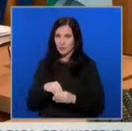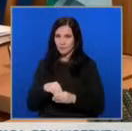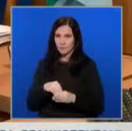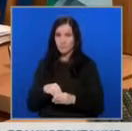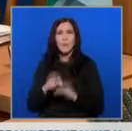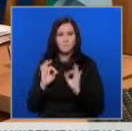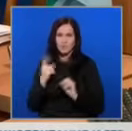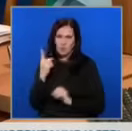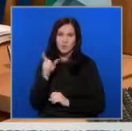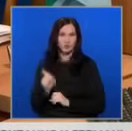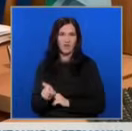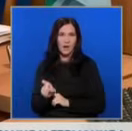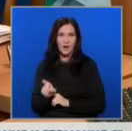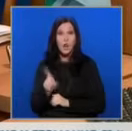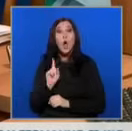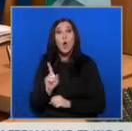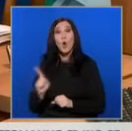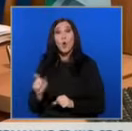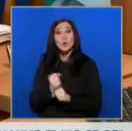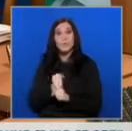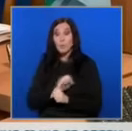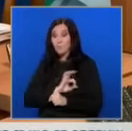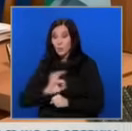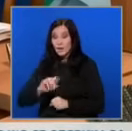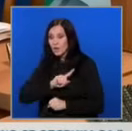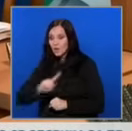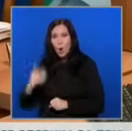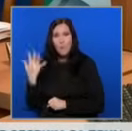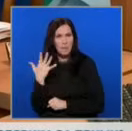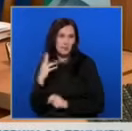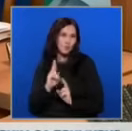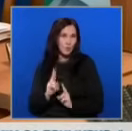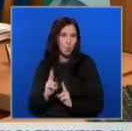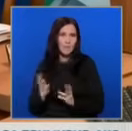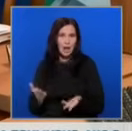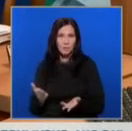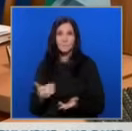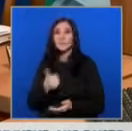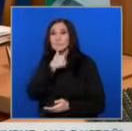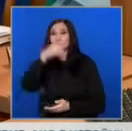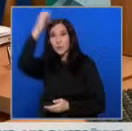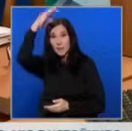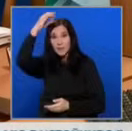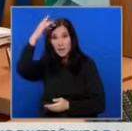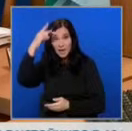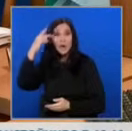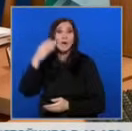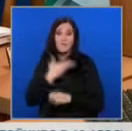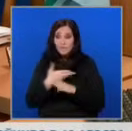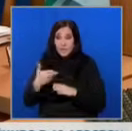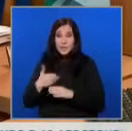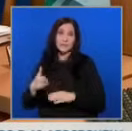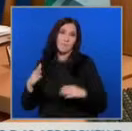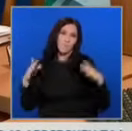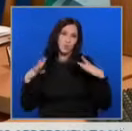Пример, един човек, който работи от понеделник до петък нормално, събота и неделя му се явяват винаги почивни